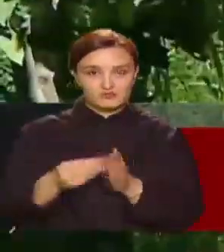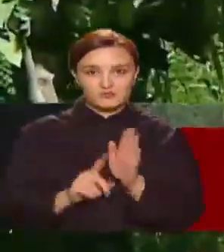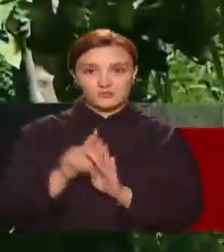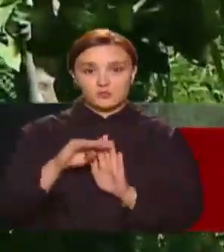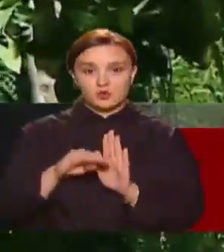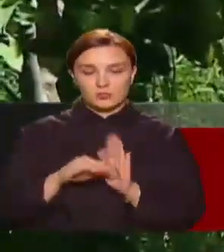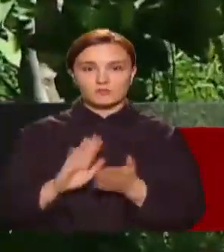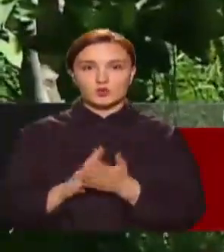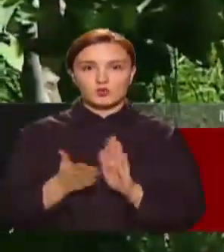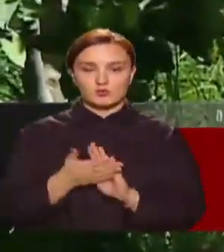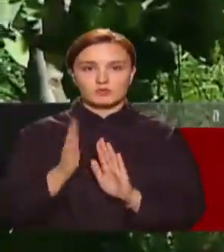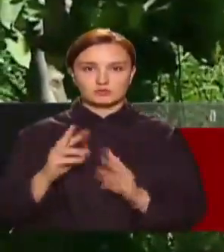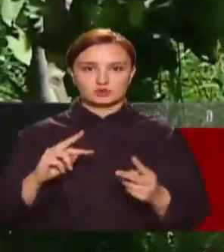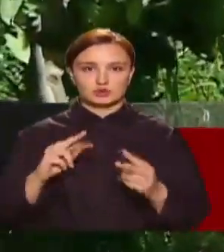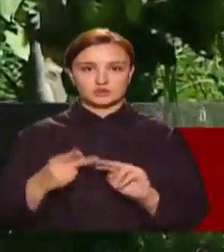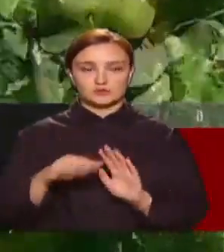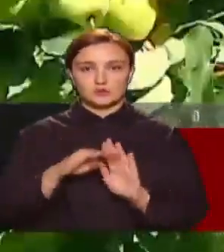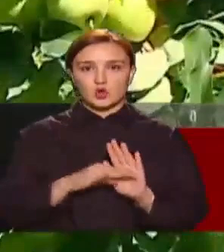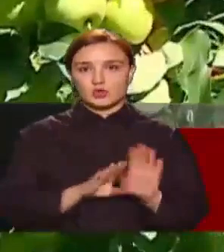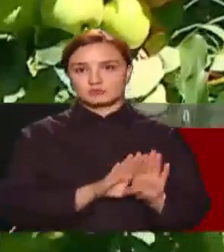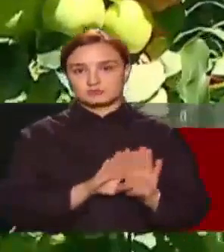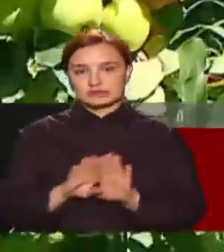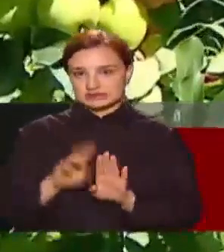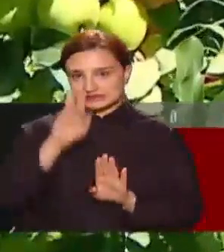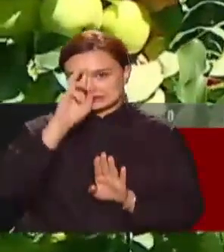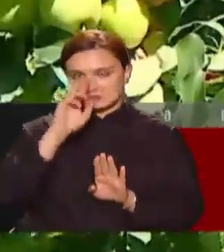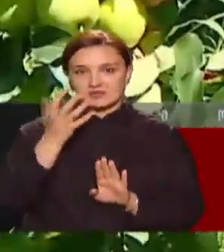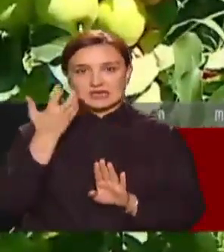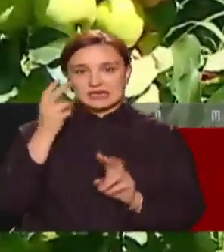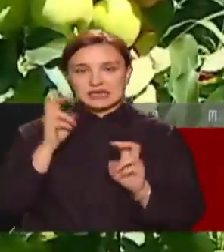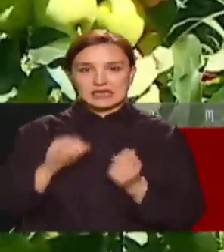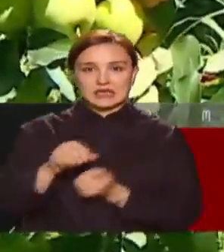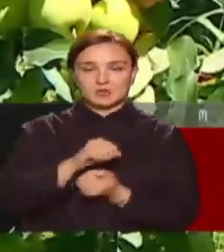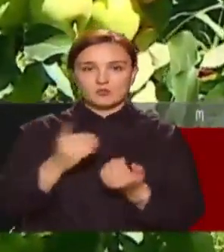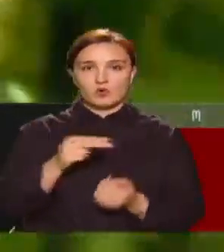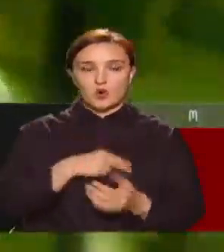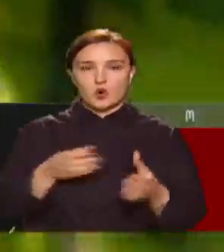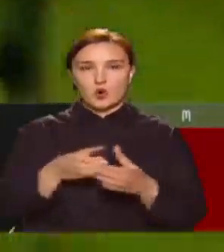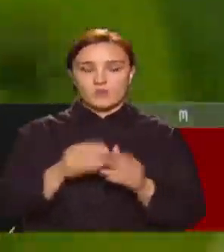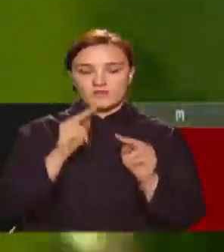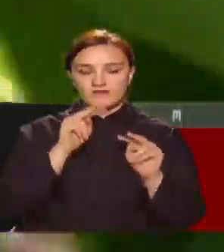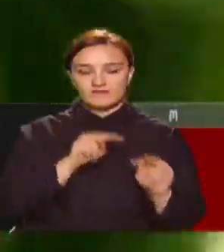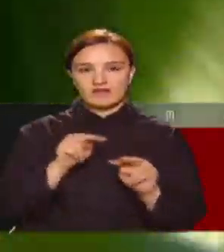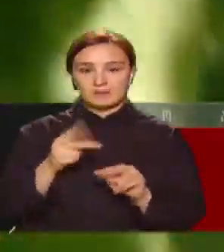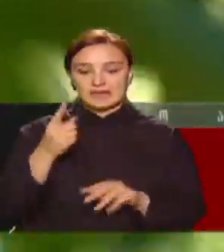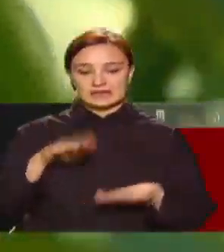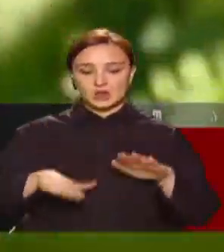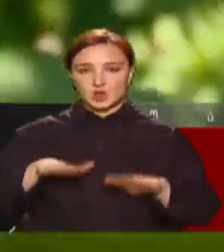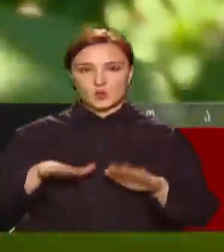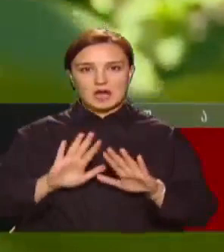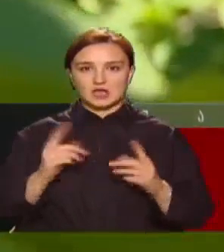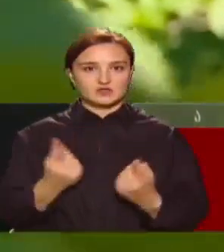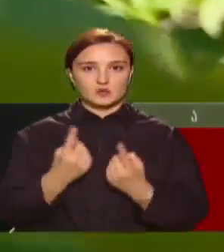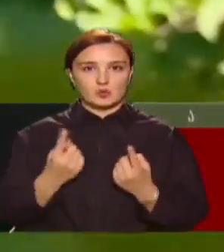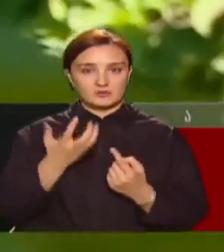amvitarebas metnaklebat şetsulis, programis mihedvit saxamtsipo xilis gadama mushavebel kompaniyebs romlebits permerebisgan 1 kg